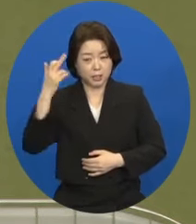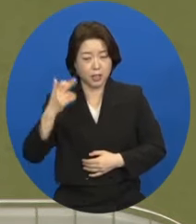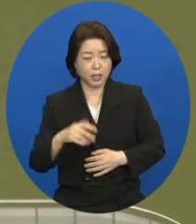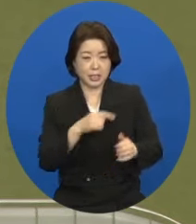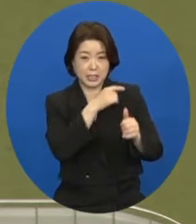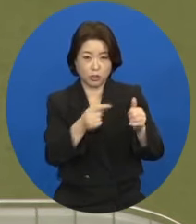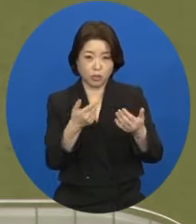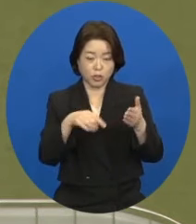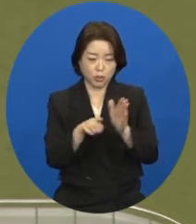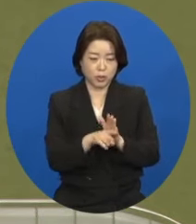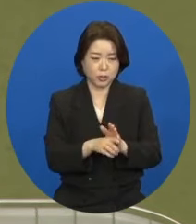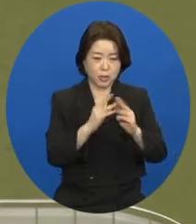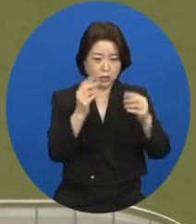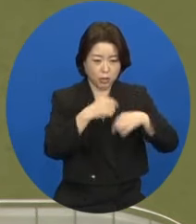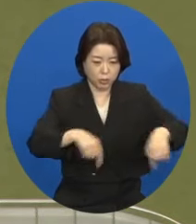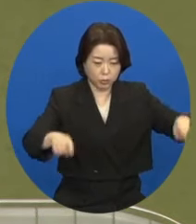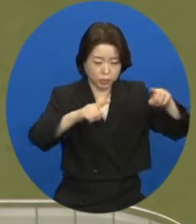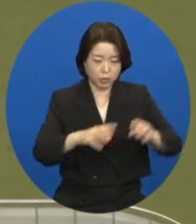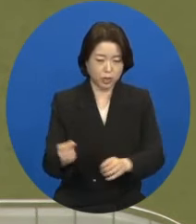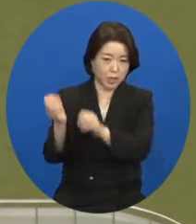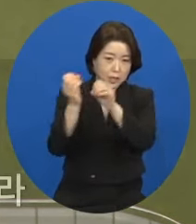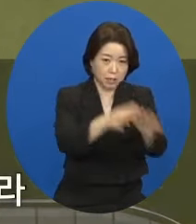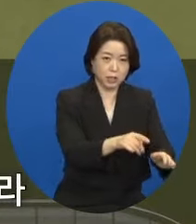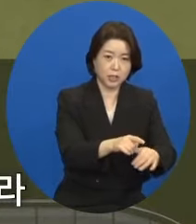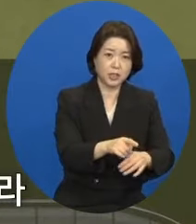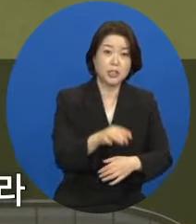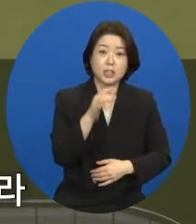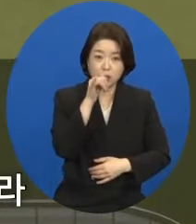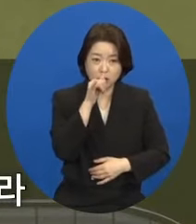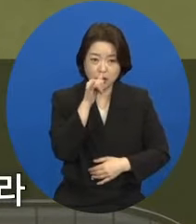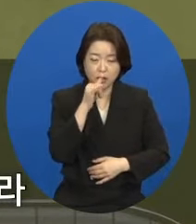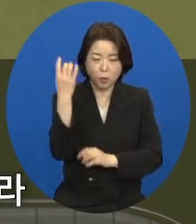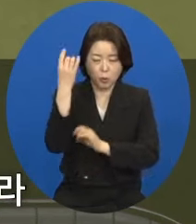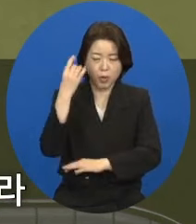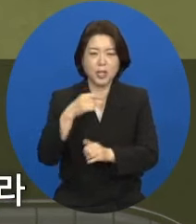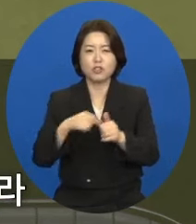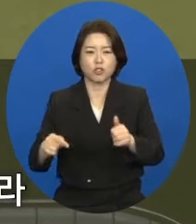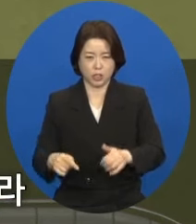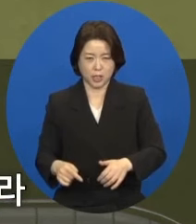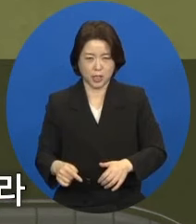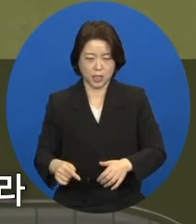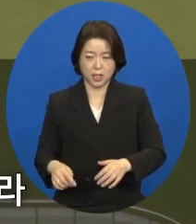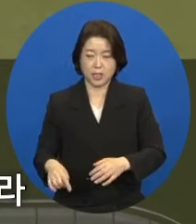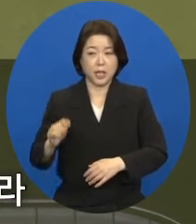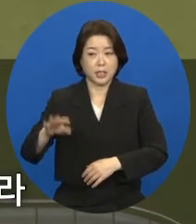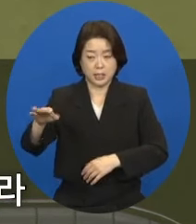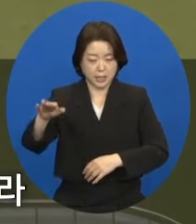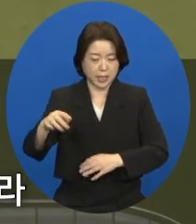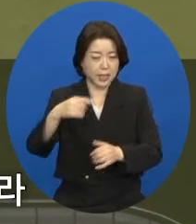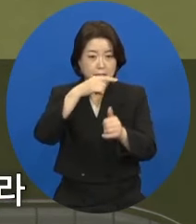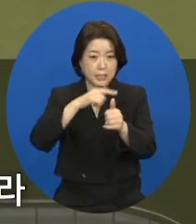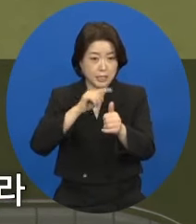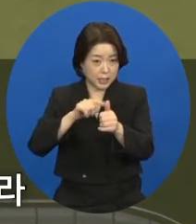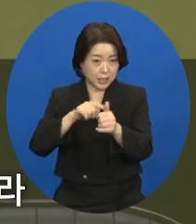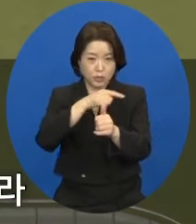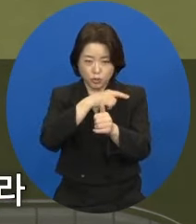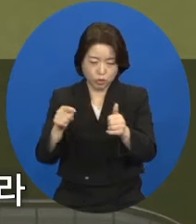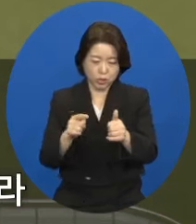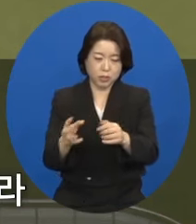아니었습니다. 원래 죽이는 거였어요. 보십시오. 자, 그를 죽여 한 구덩이에 던지고 죽이는